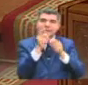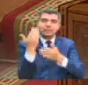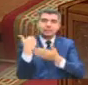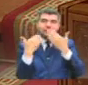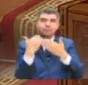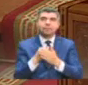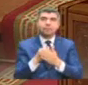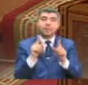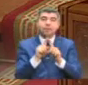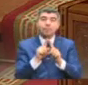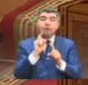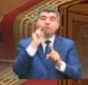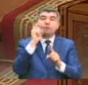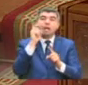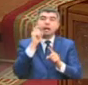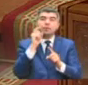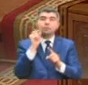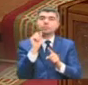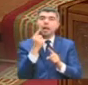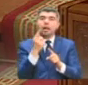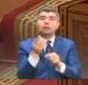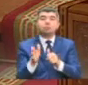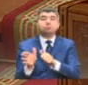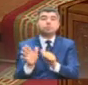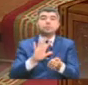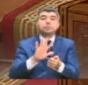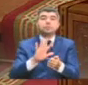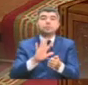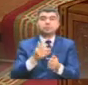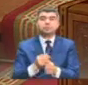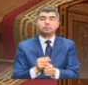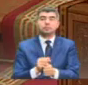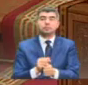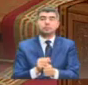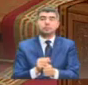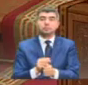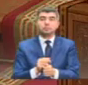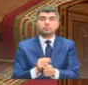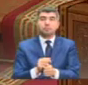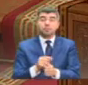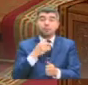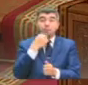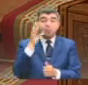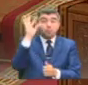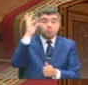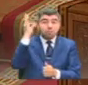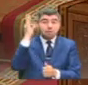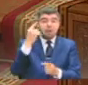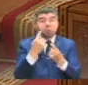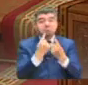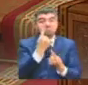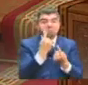مبنية على الدخل فوق 6000 درهم، ها واحد. ولكن حتى المندوبية كتراجع في هذا